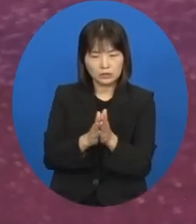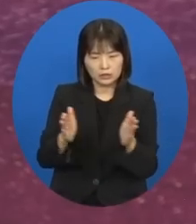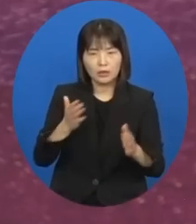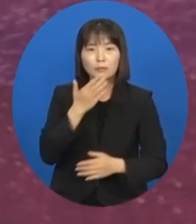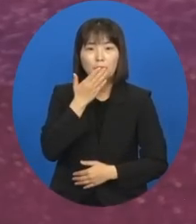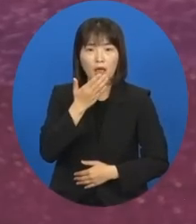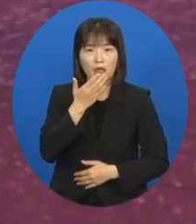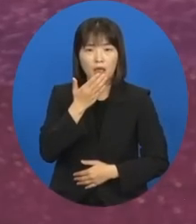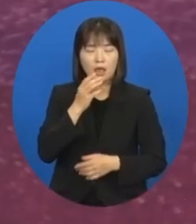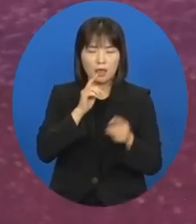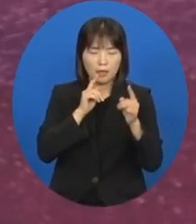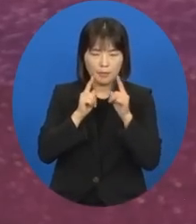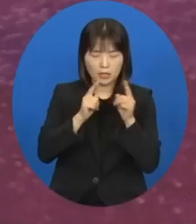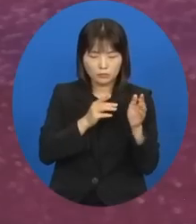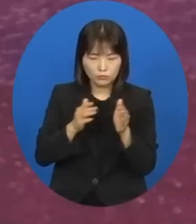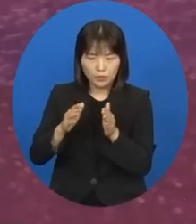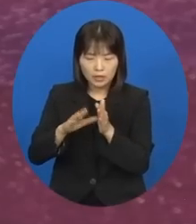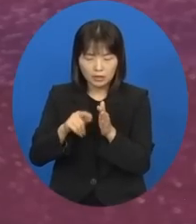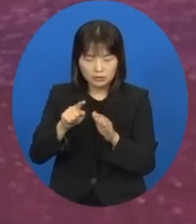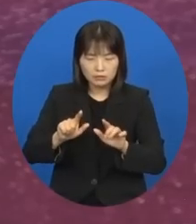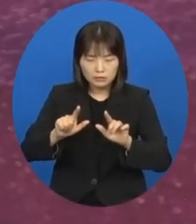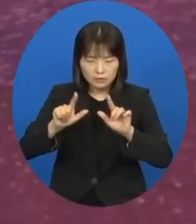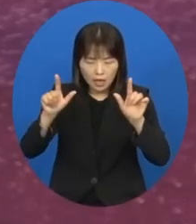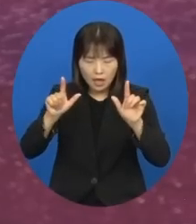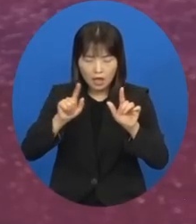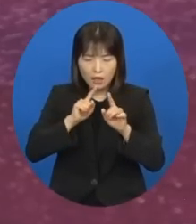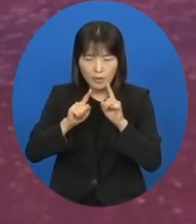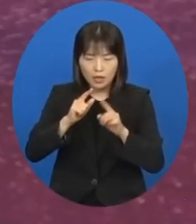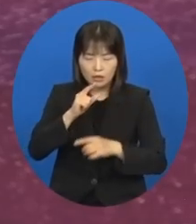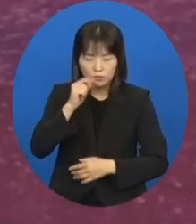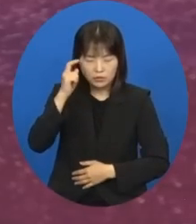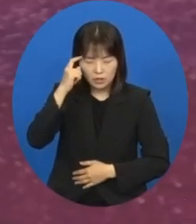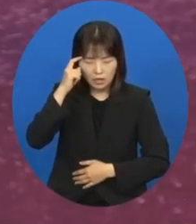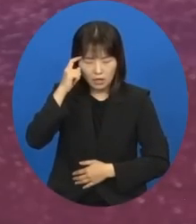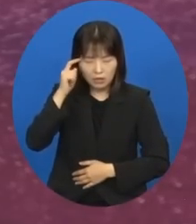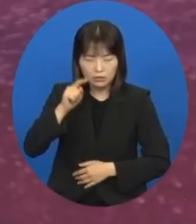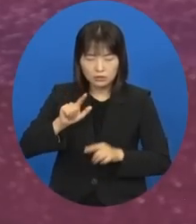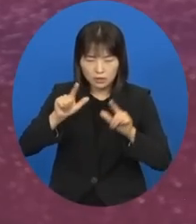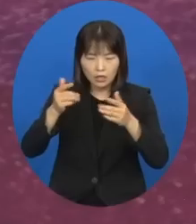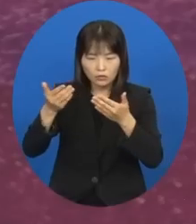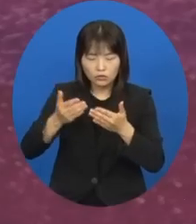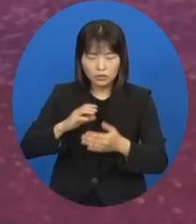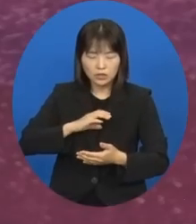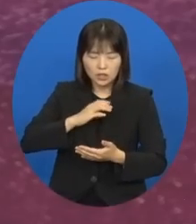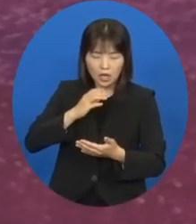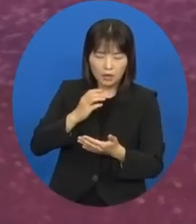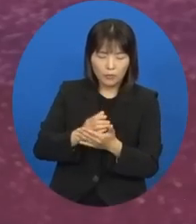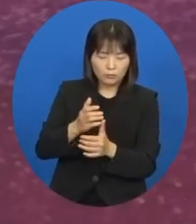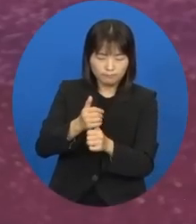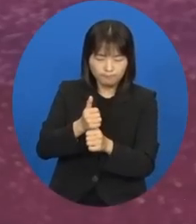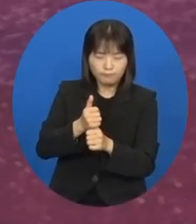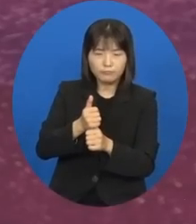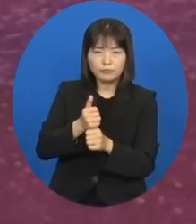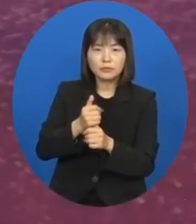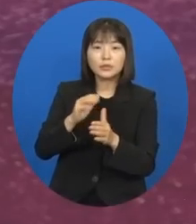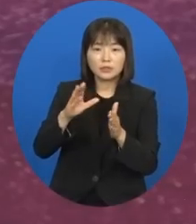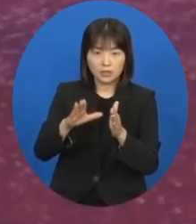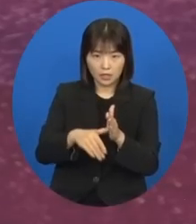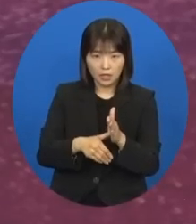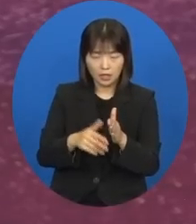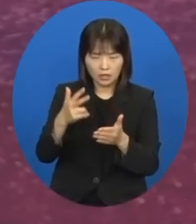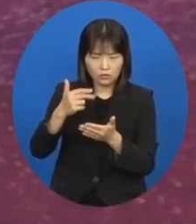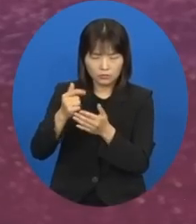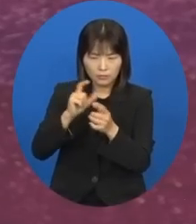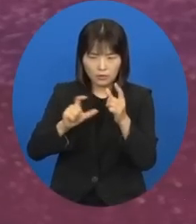말씀을 준비하면서 그 날에 말씀을 묵상하고 그날 주셨던 감동을 붙잡는데 주님이 저에게